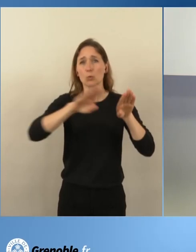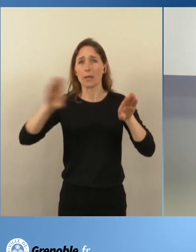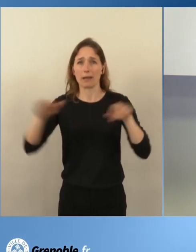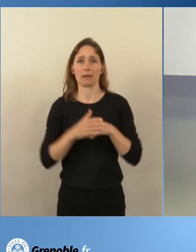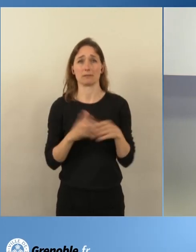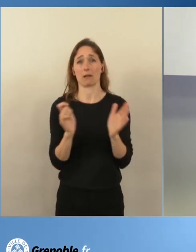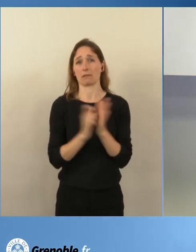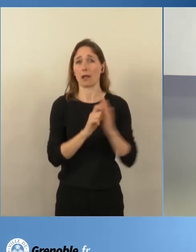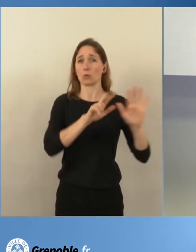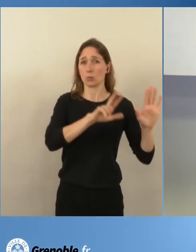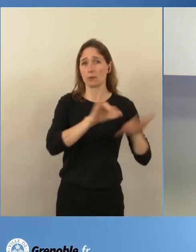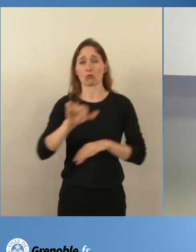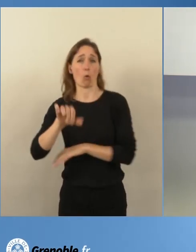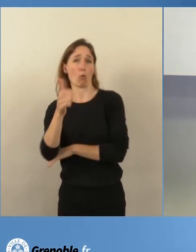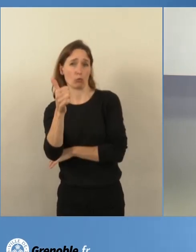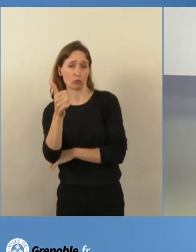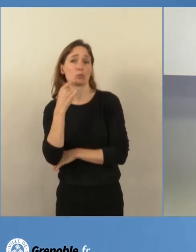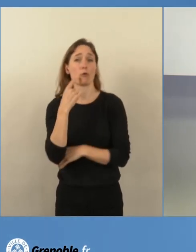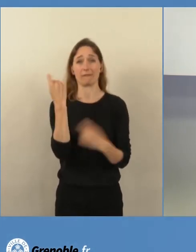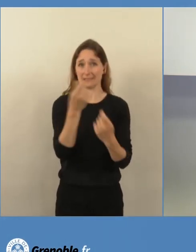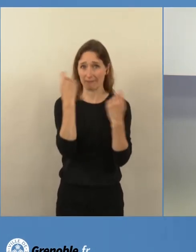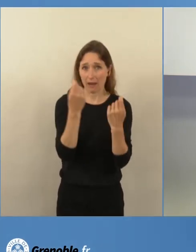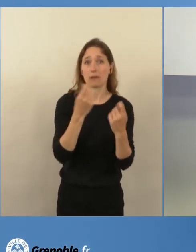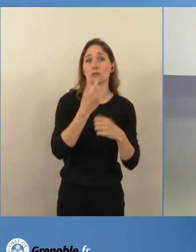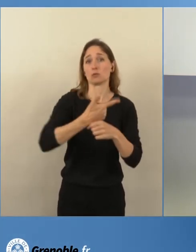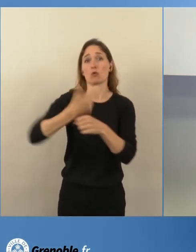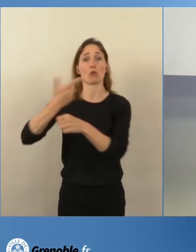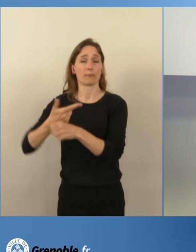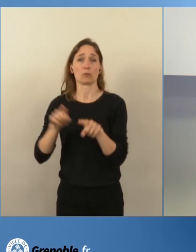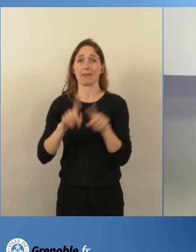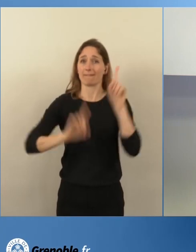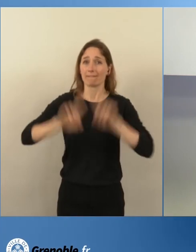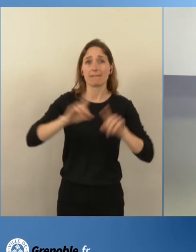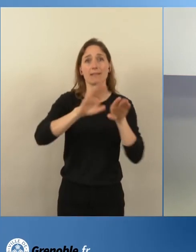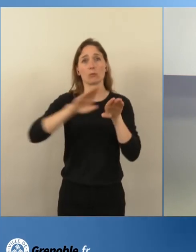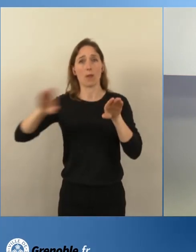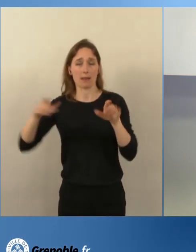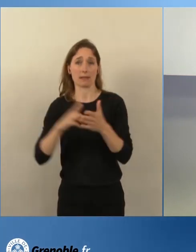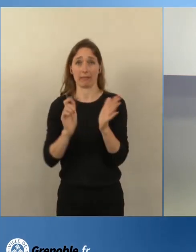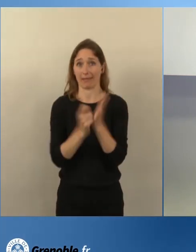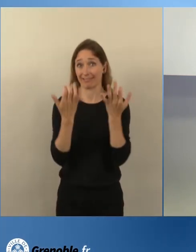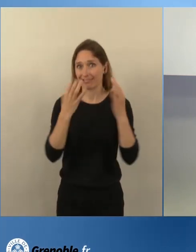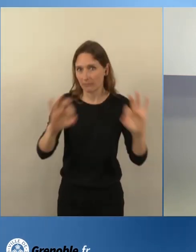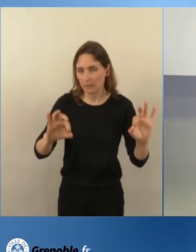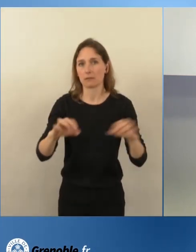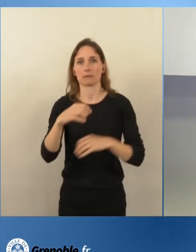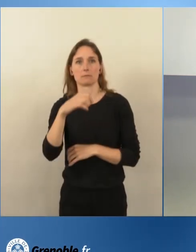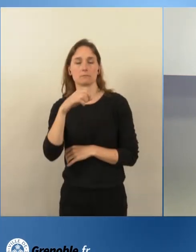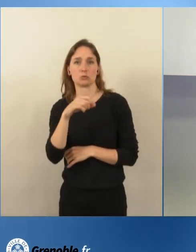8 au 11 pour la fête des tuiles le 10 il y aura également d'ailleurs l'arrivée